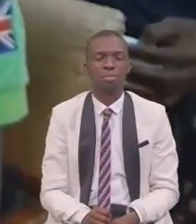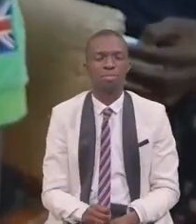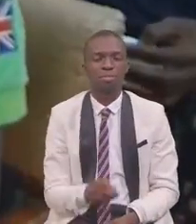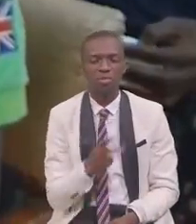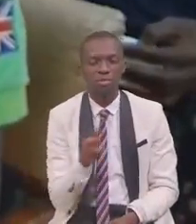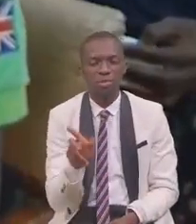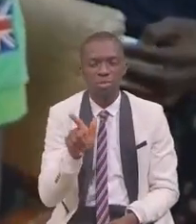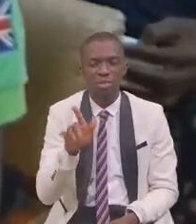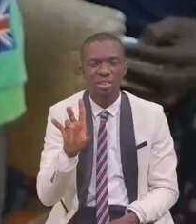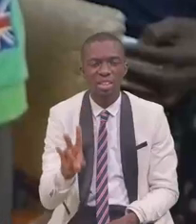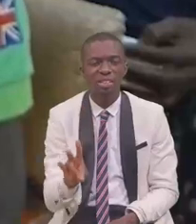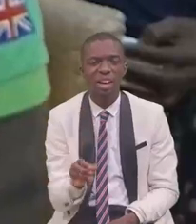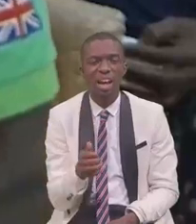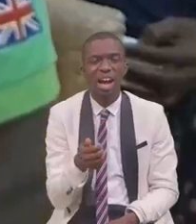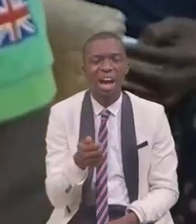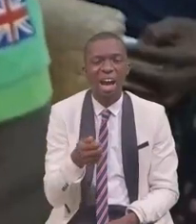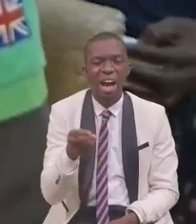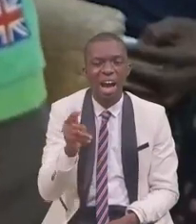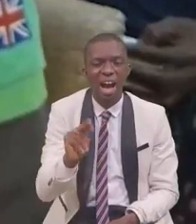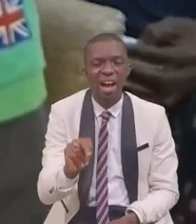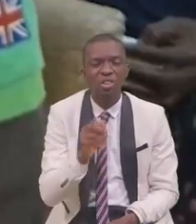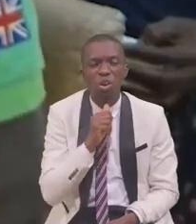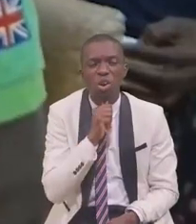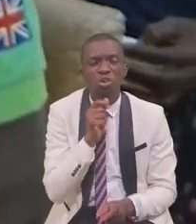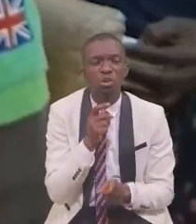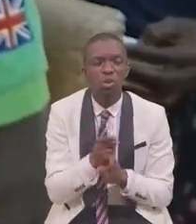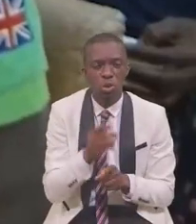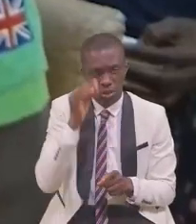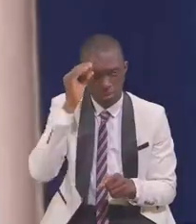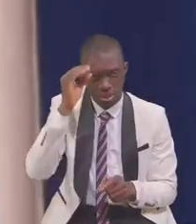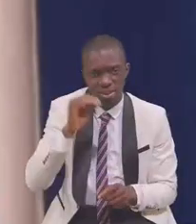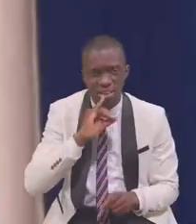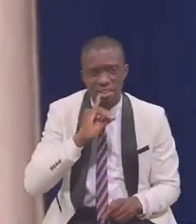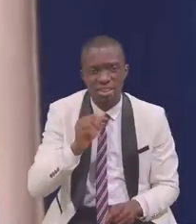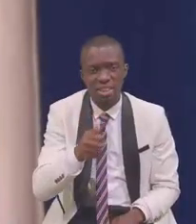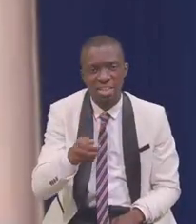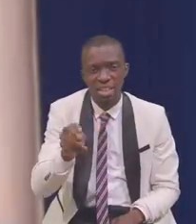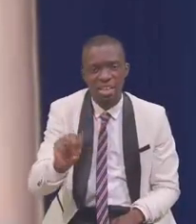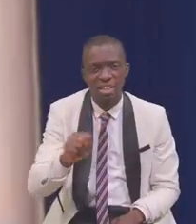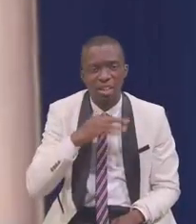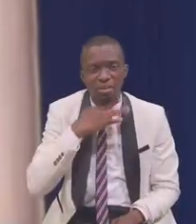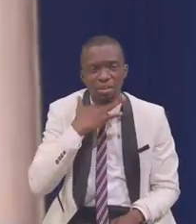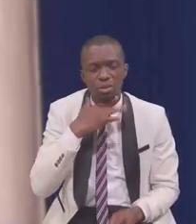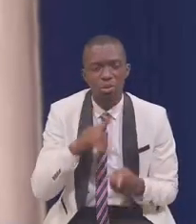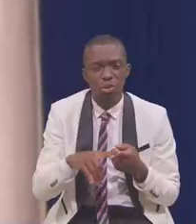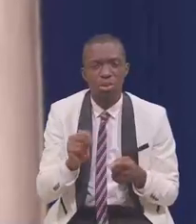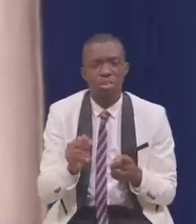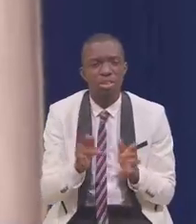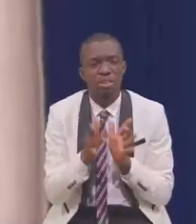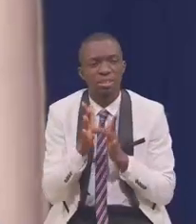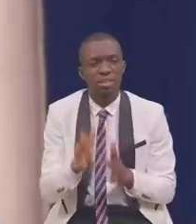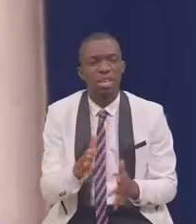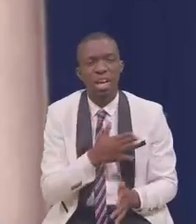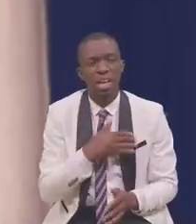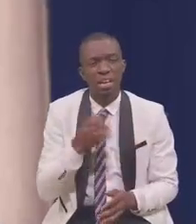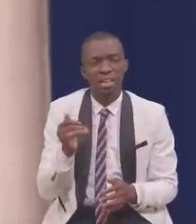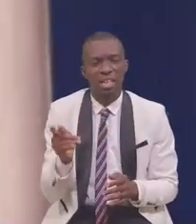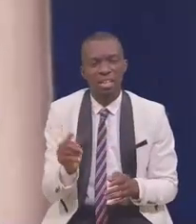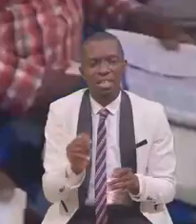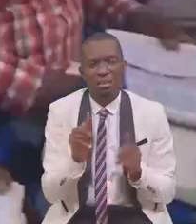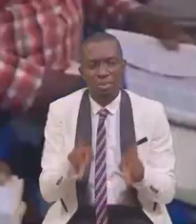en abomination au juste, et celui dont la voie est droite est en abomination au méchant.